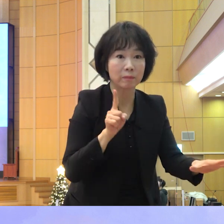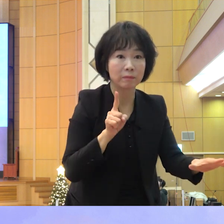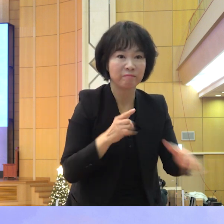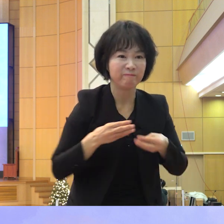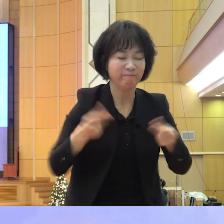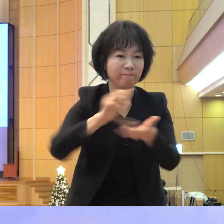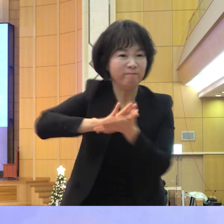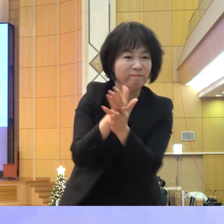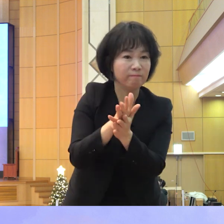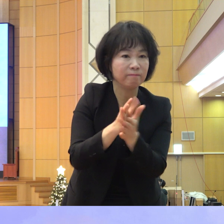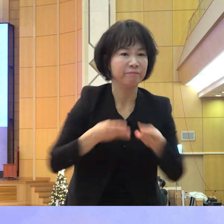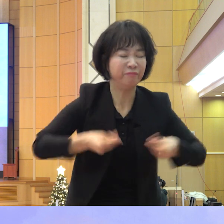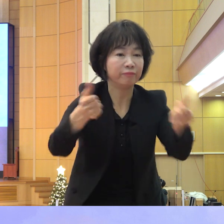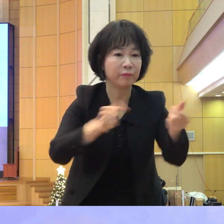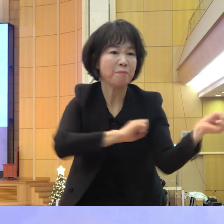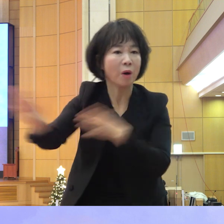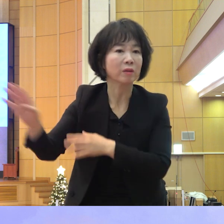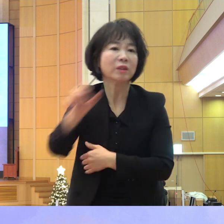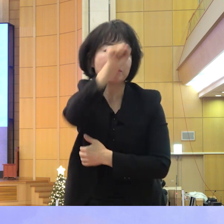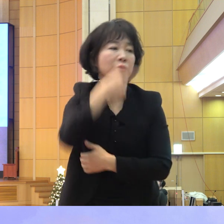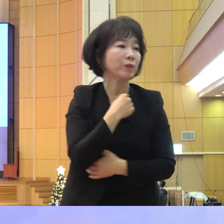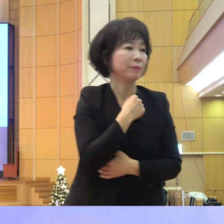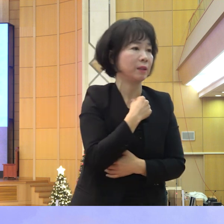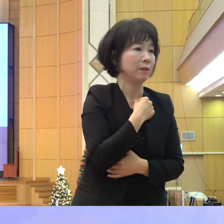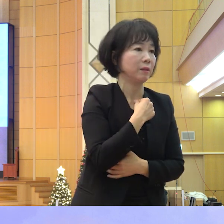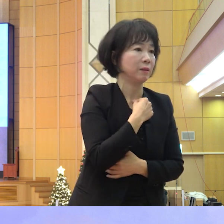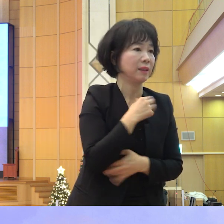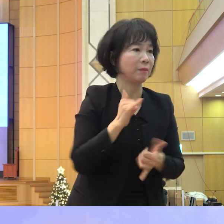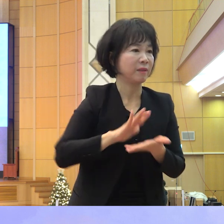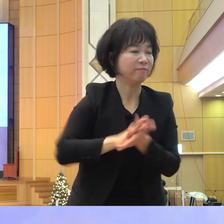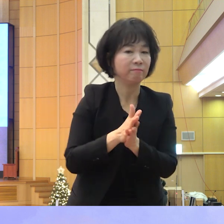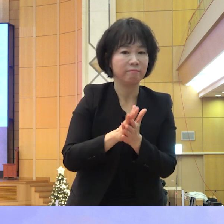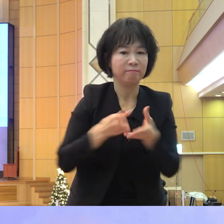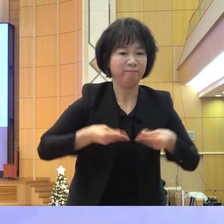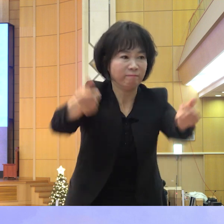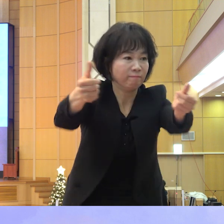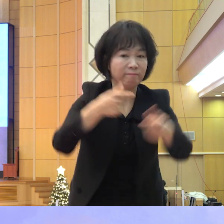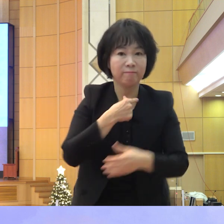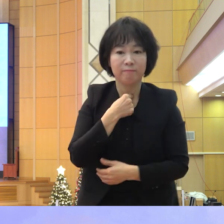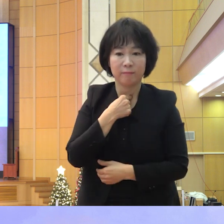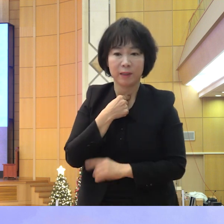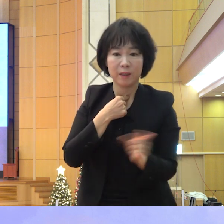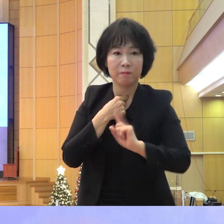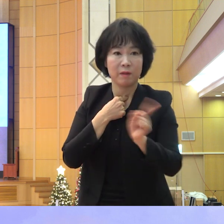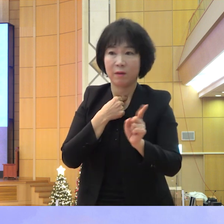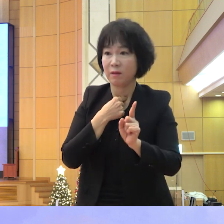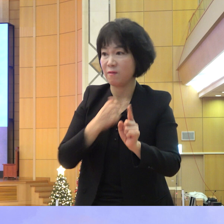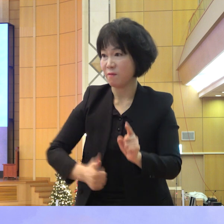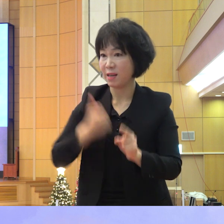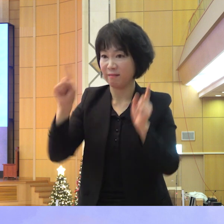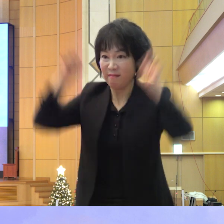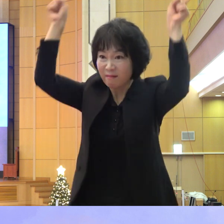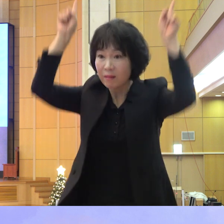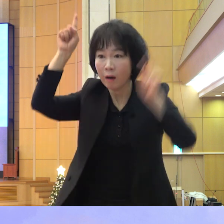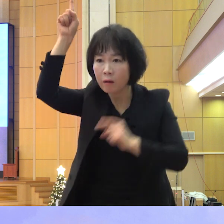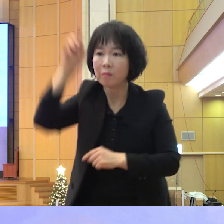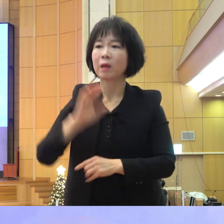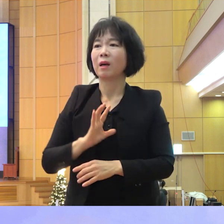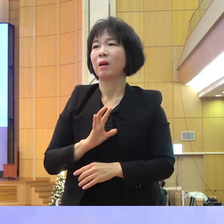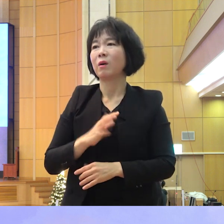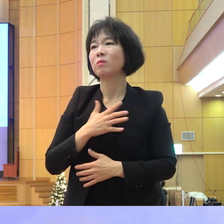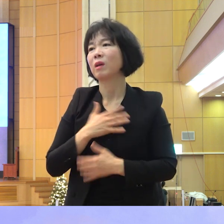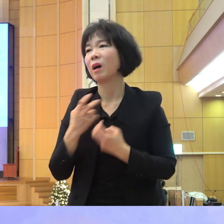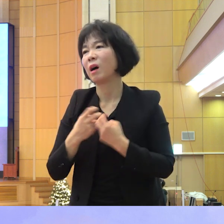사람으로부터 육축과 기는 것과 사람을 완전히 쓸어버리려고 하니까 사람만 콩나물 뽑듯이 할